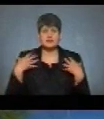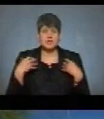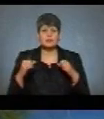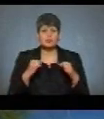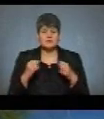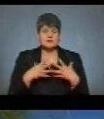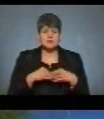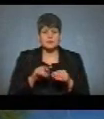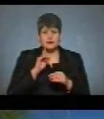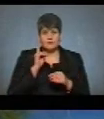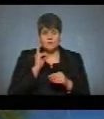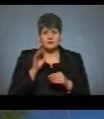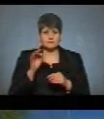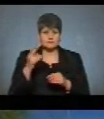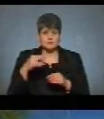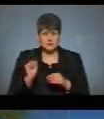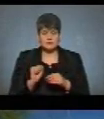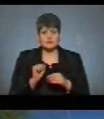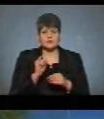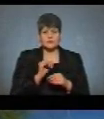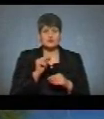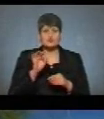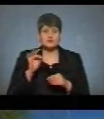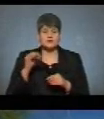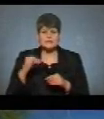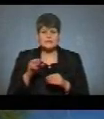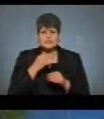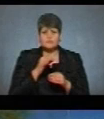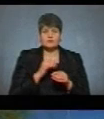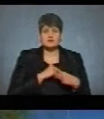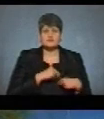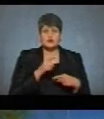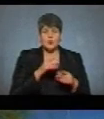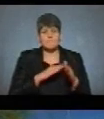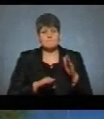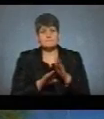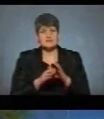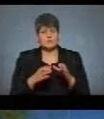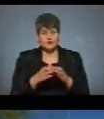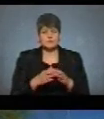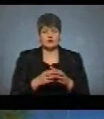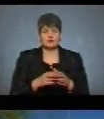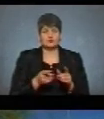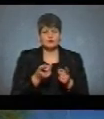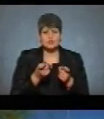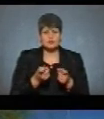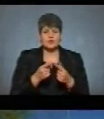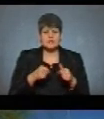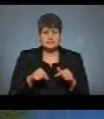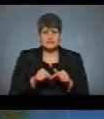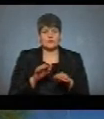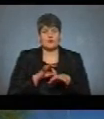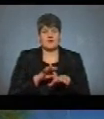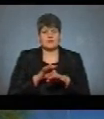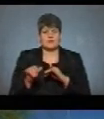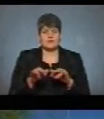сім'ї та молоді обласної держадміністрації Ігор Чорний повідомив, що працівники його підрозділу долучаються організаційно до проведення акції «Серце до